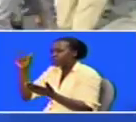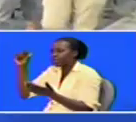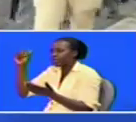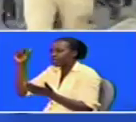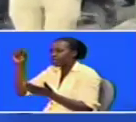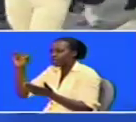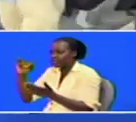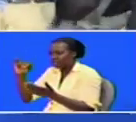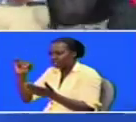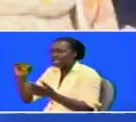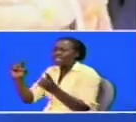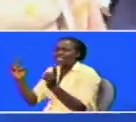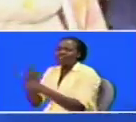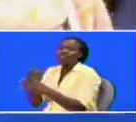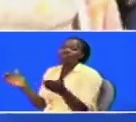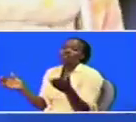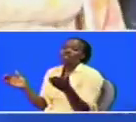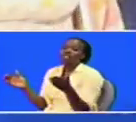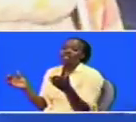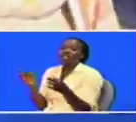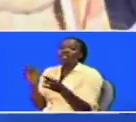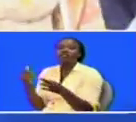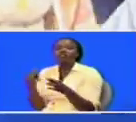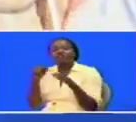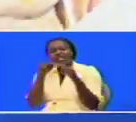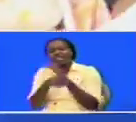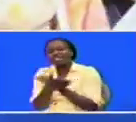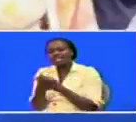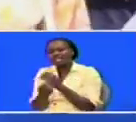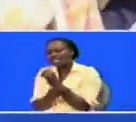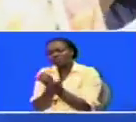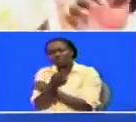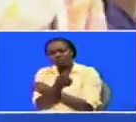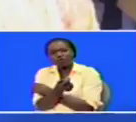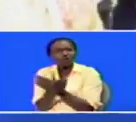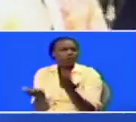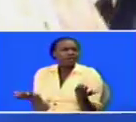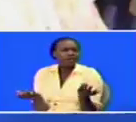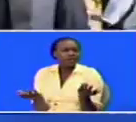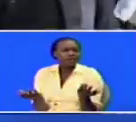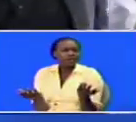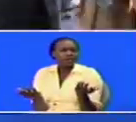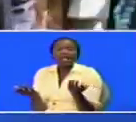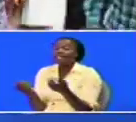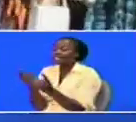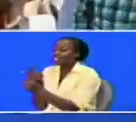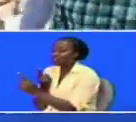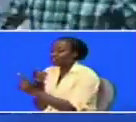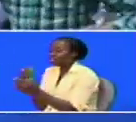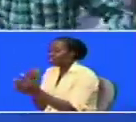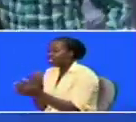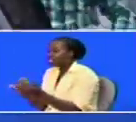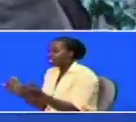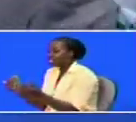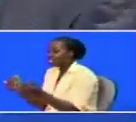tofauti. Sasa hapo. Sasa kwa yule ambaye hajafika hospitali kama hizo, tupe tu maelezo, tofauti kwa wapi? Tofauti ipo katika vifaa,